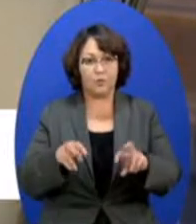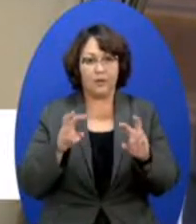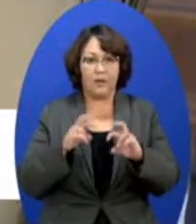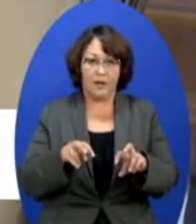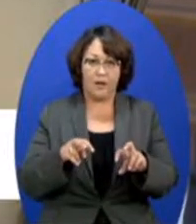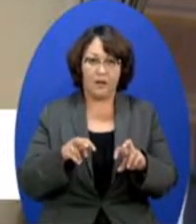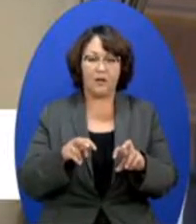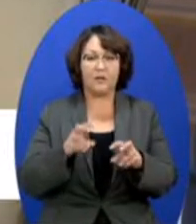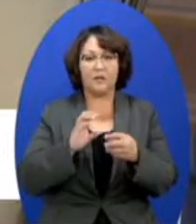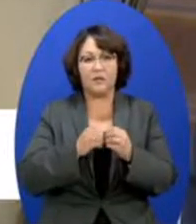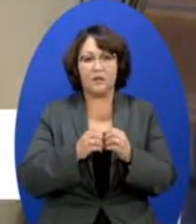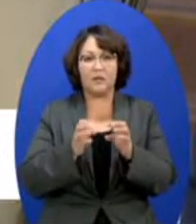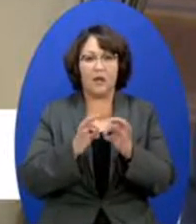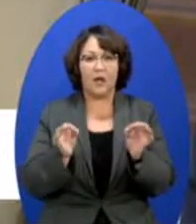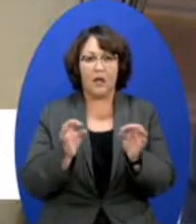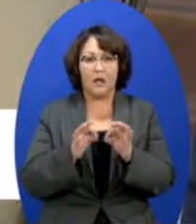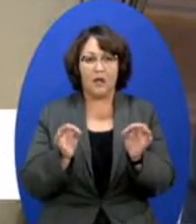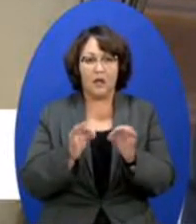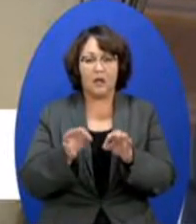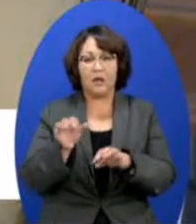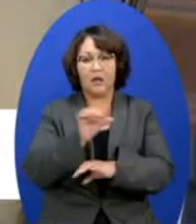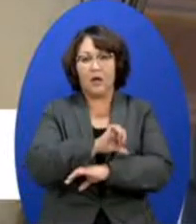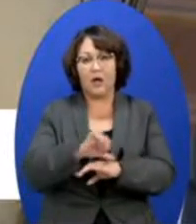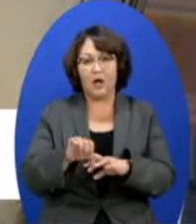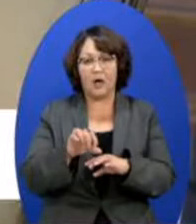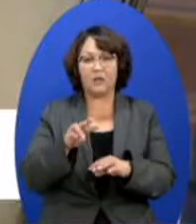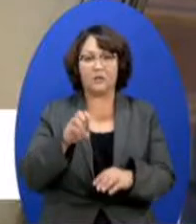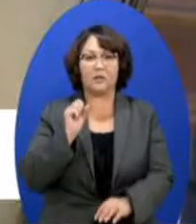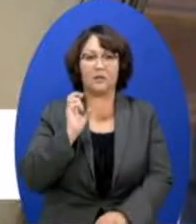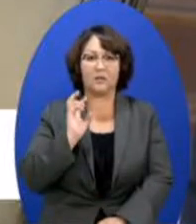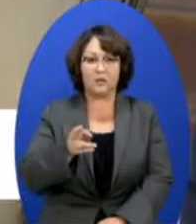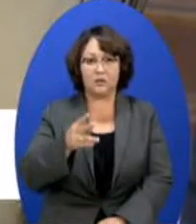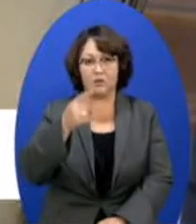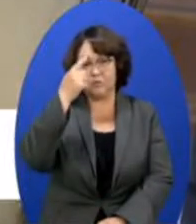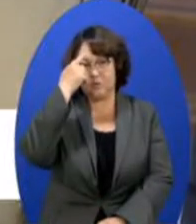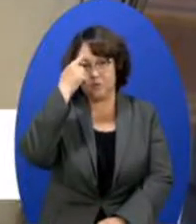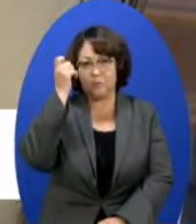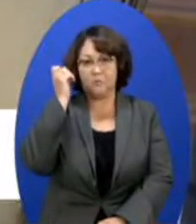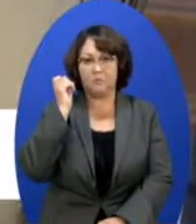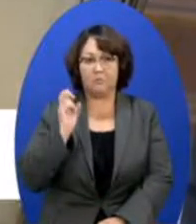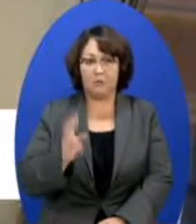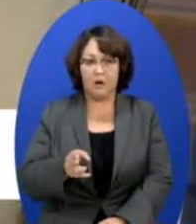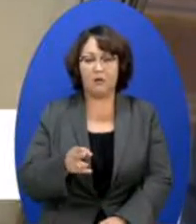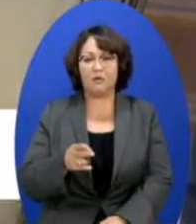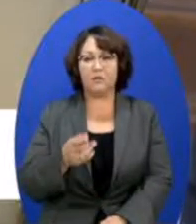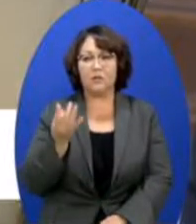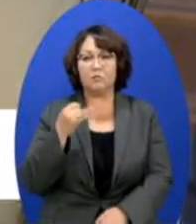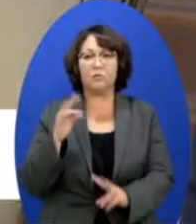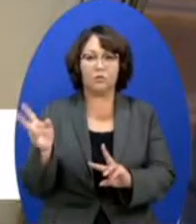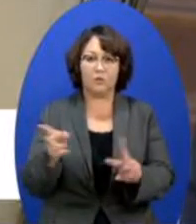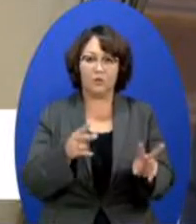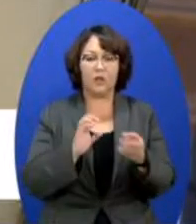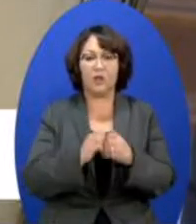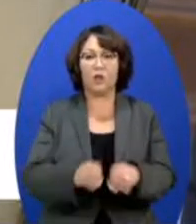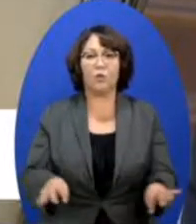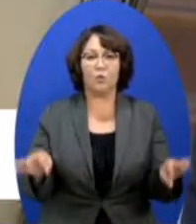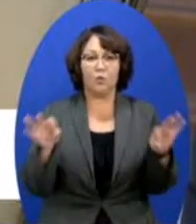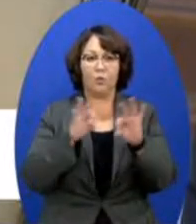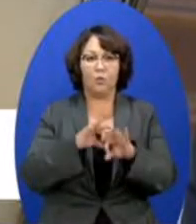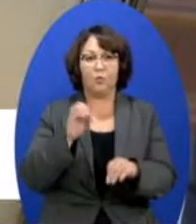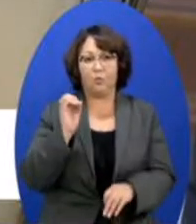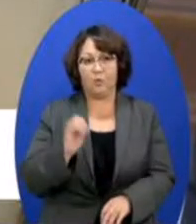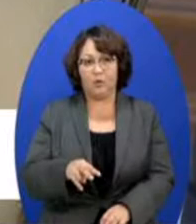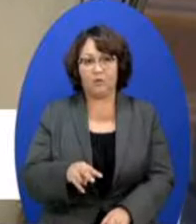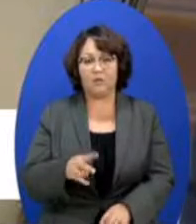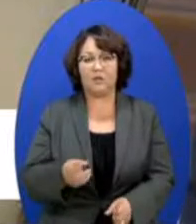судалгаа бүр энэ нарийн гайлын статистикийн Монгол банкны энэ судалгаа хийхгүйгээр